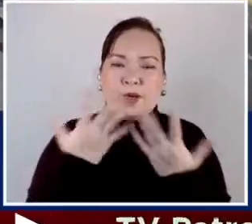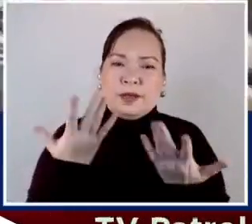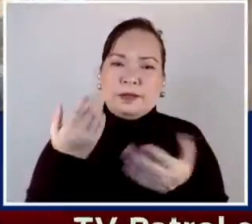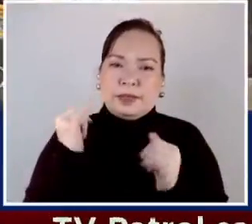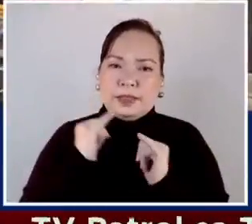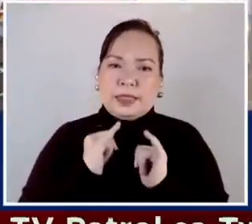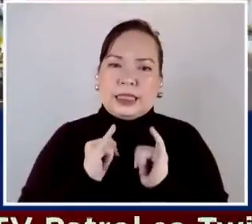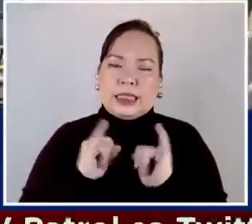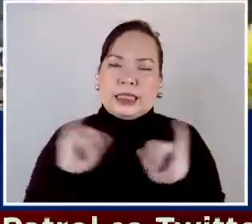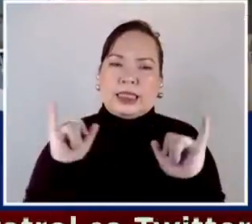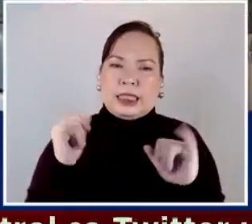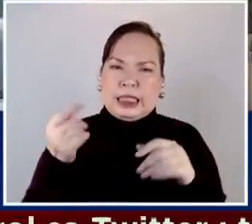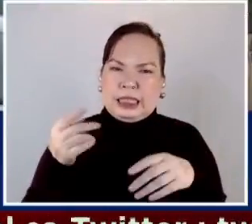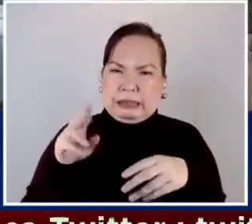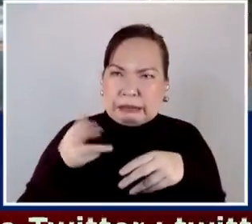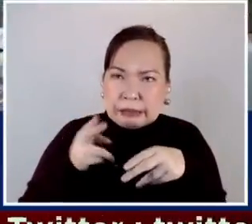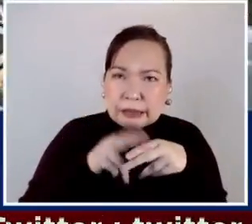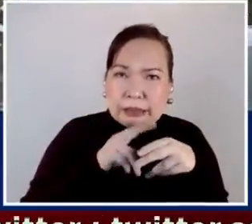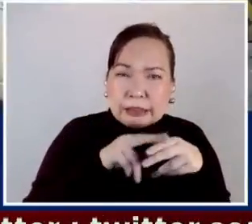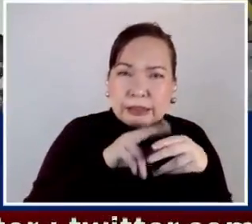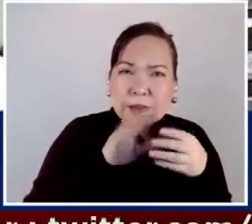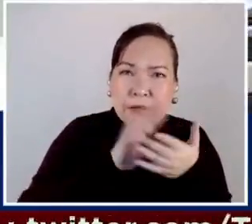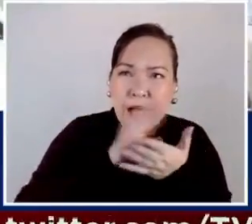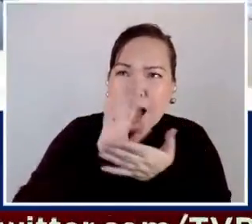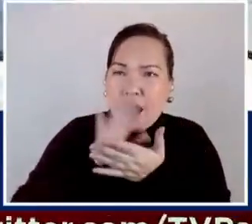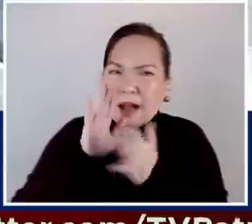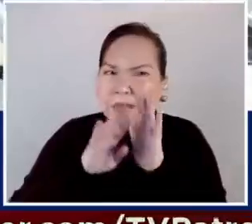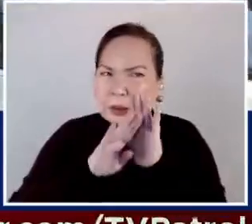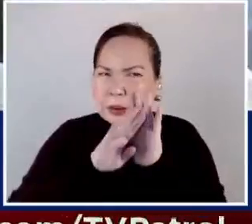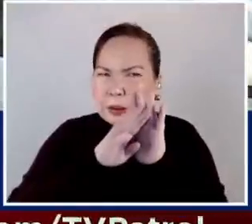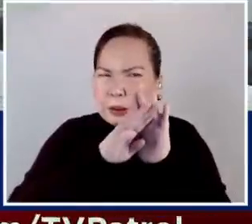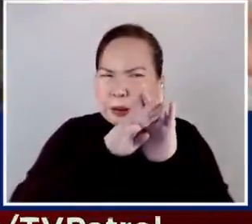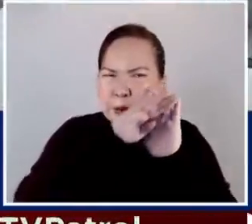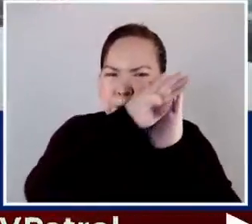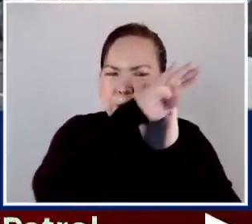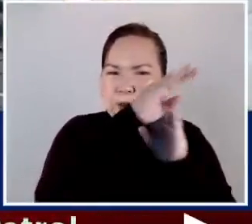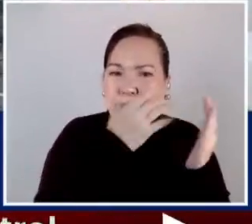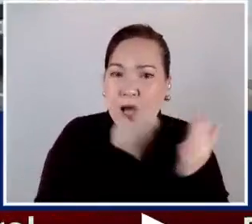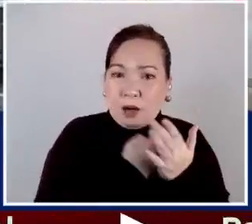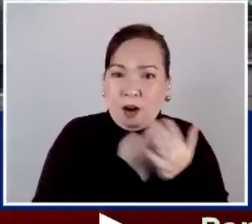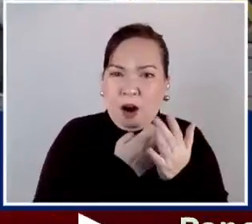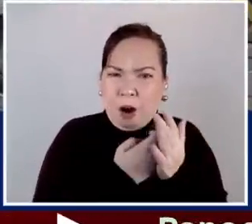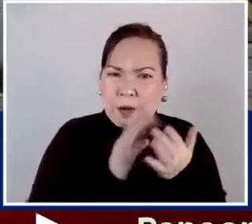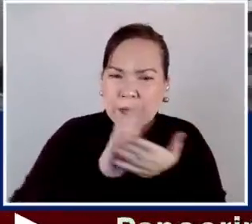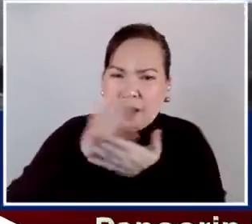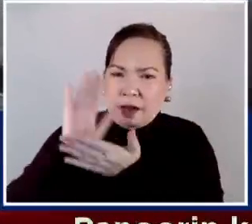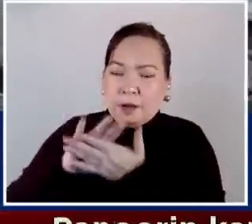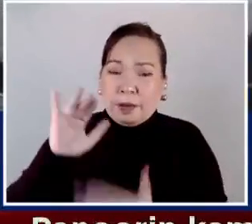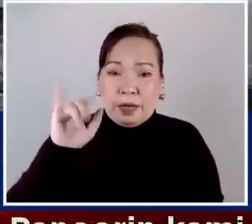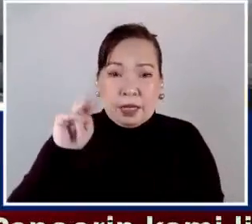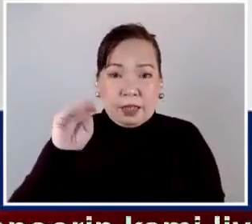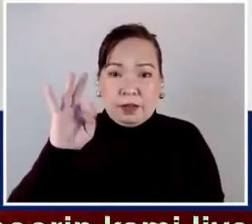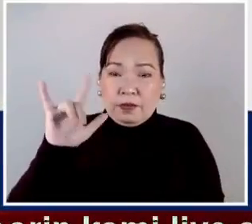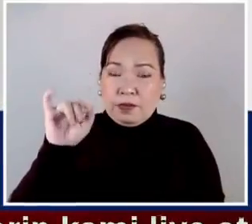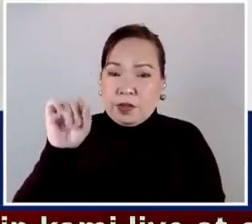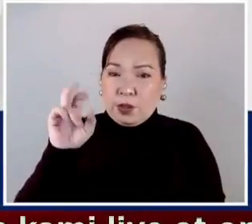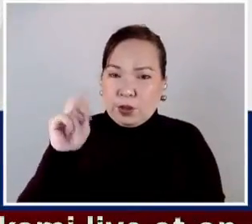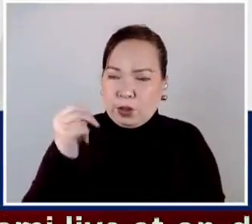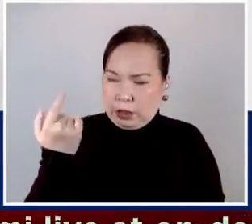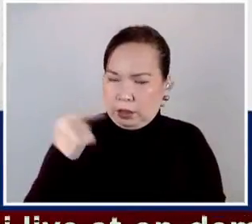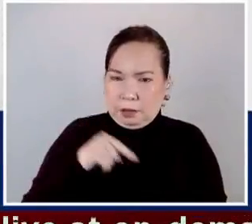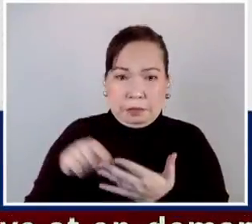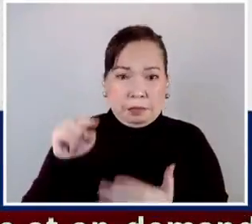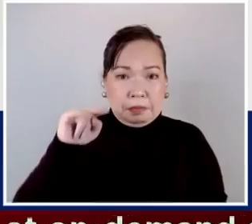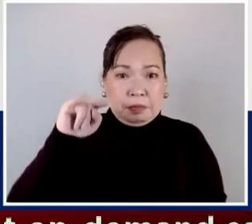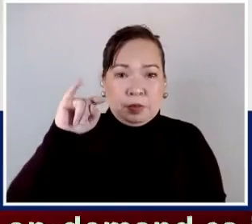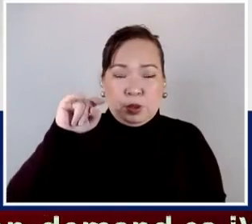inflation rate o bilis ng pagtaas ng presyo ng bilihin. Nakatakdang ilabas ng gobyerno ang inflation rate para sa July ngayong linggo. At sa